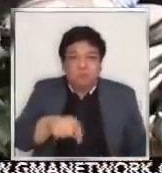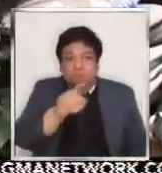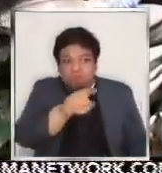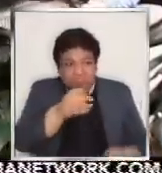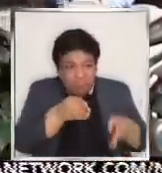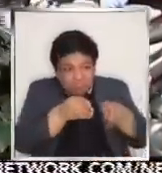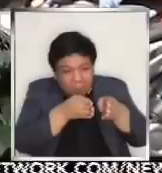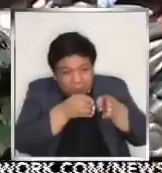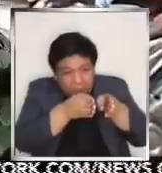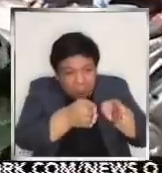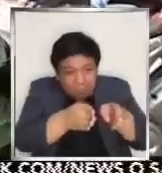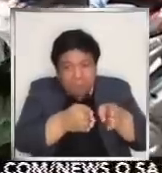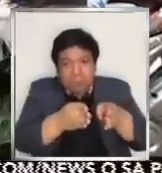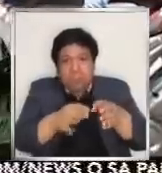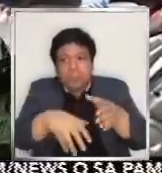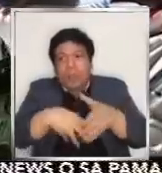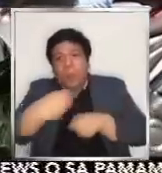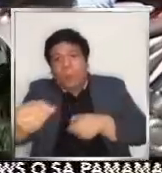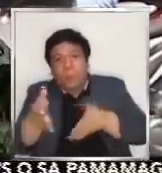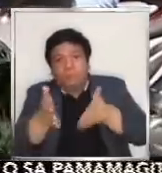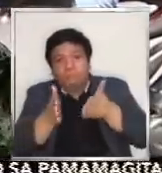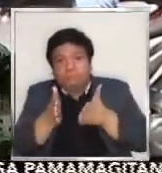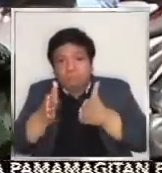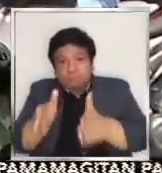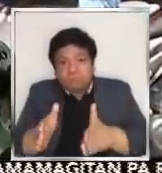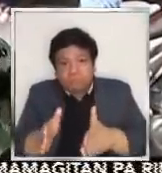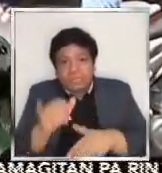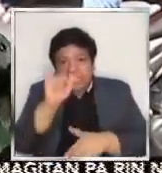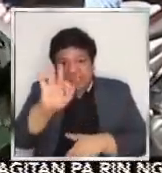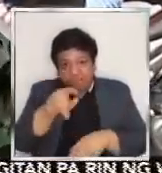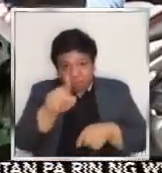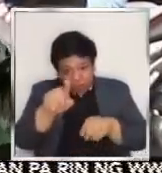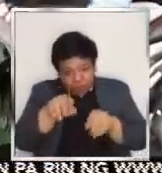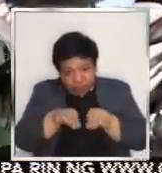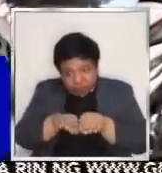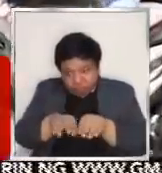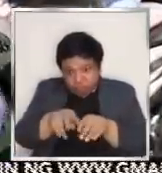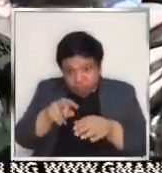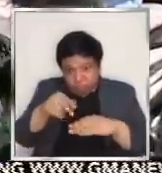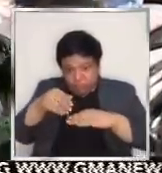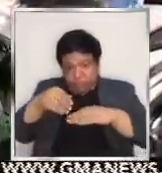streets, kung ang nag-step out ka na sa